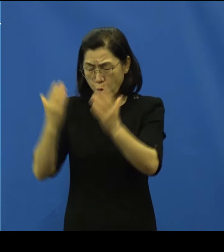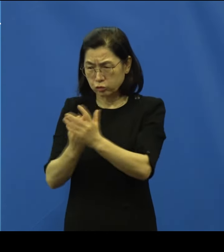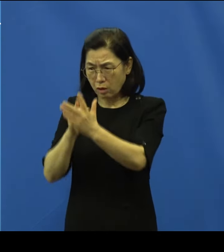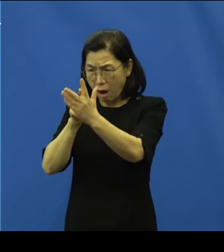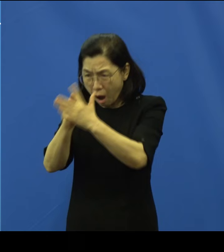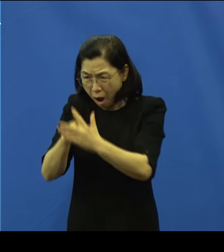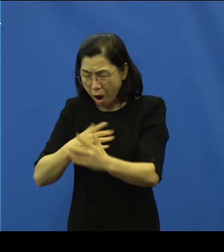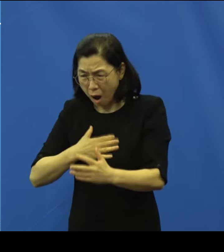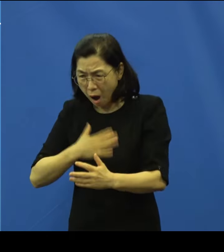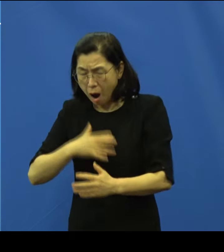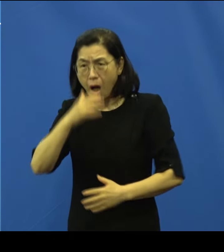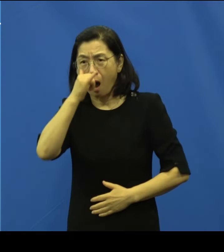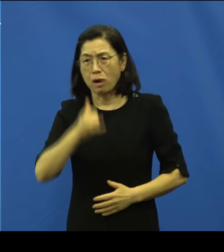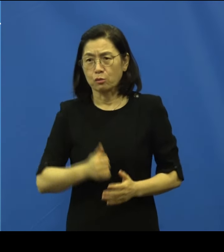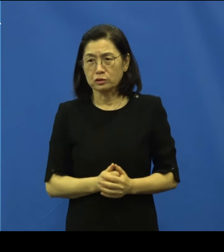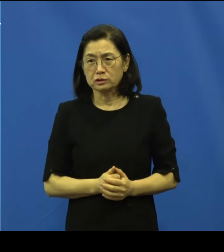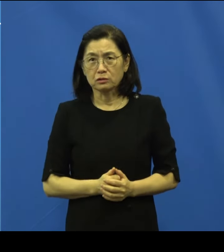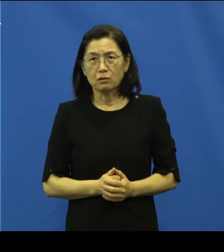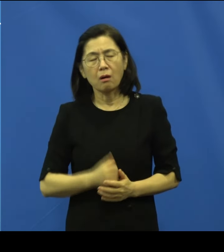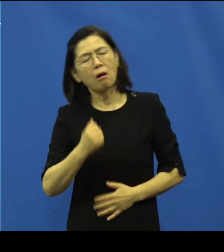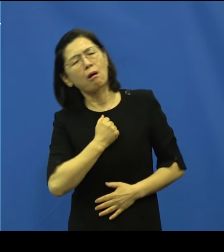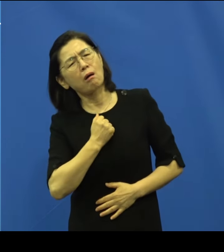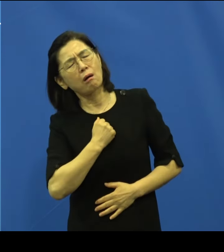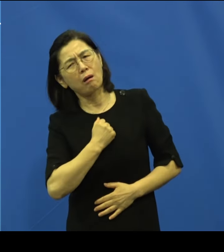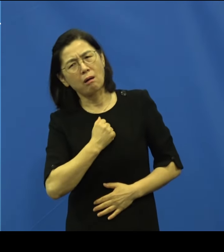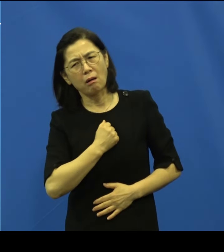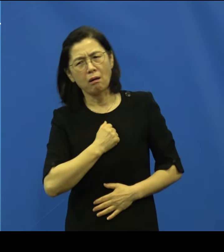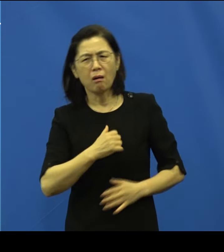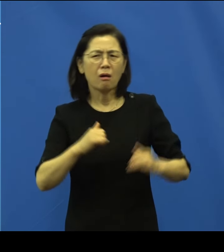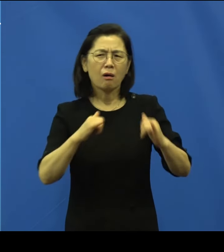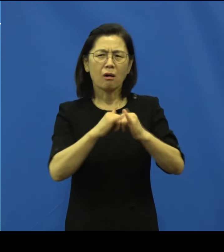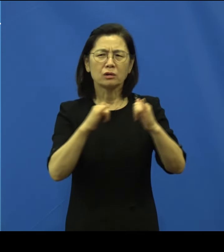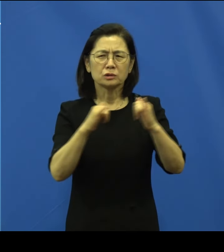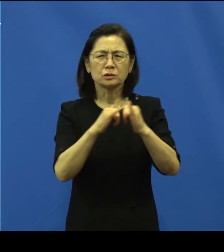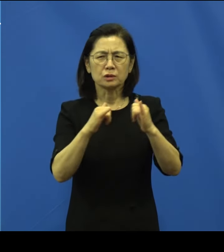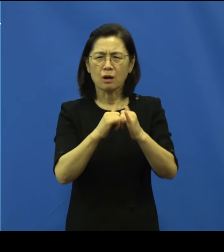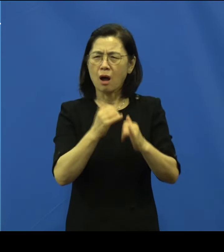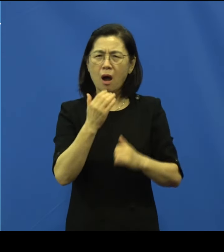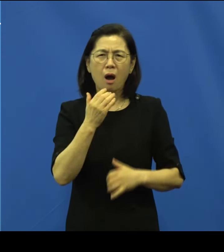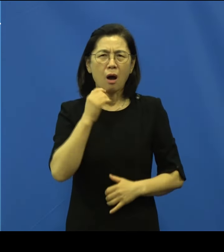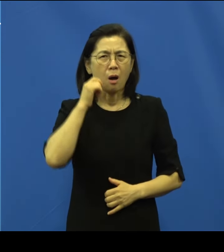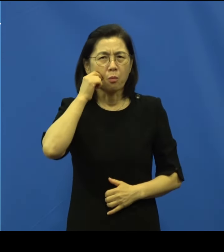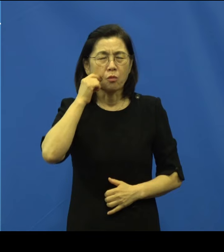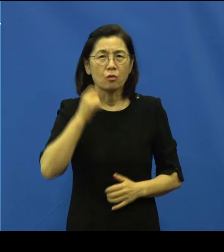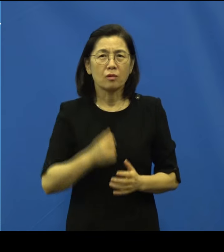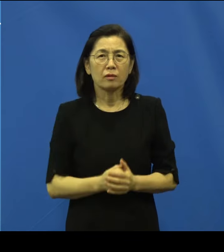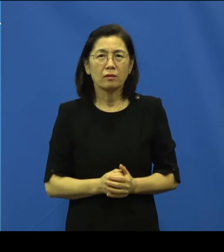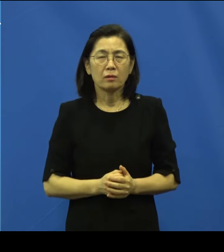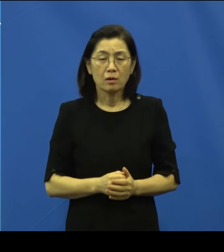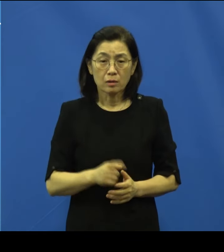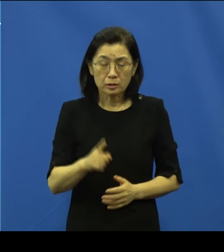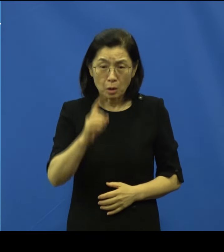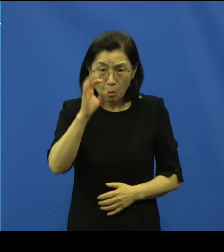이스라엘에게 이제 정보가 넘어가니까 전쟁을 할 수가 없죠. 알고 보니까 핵심은